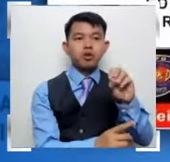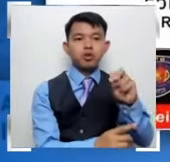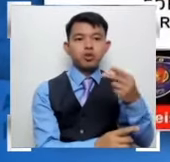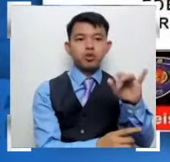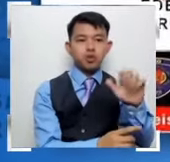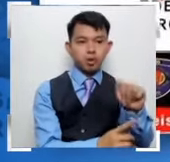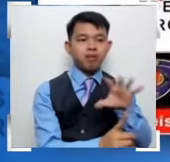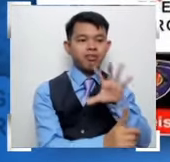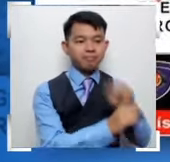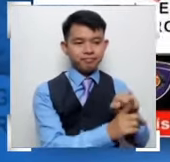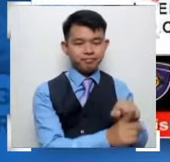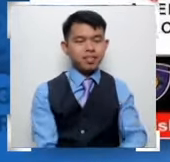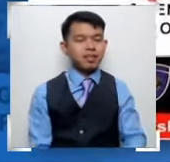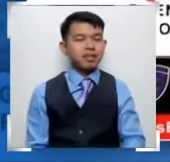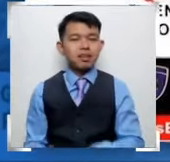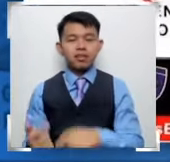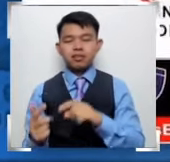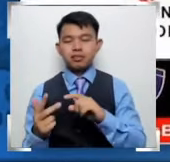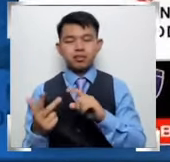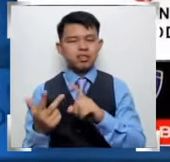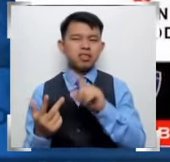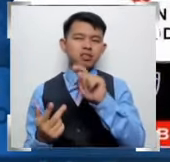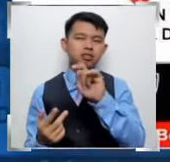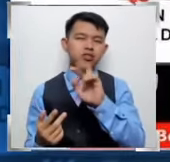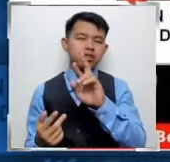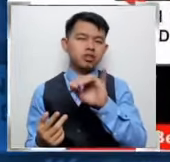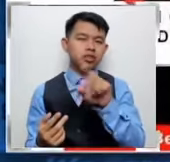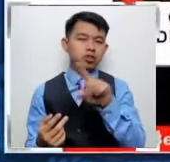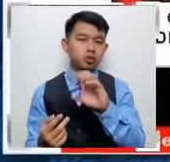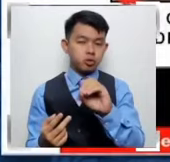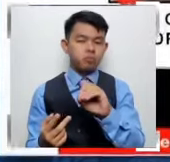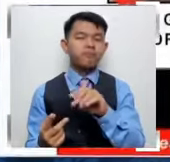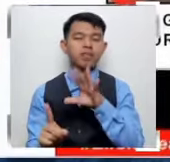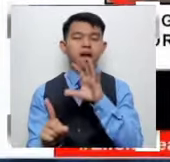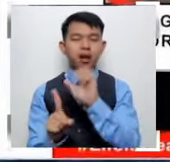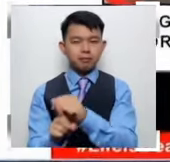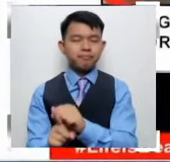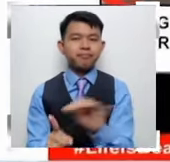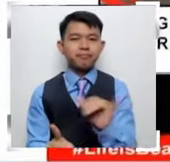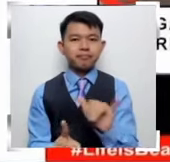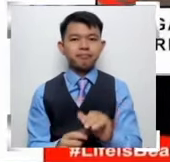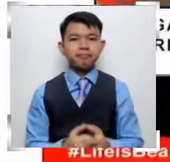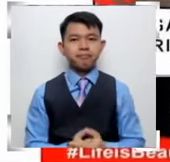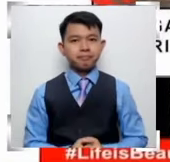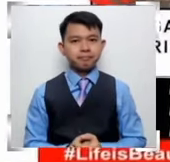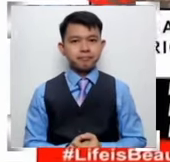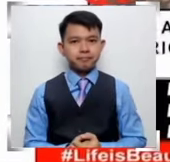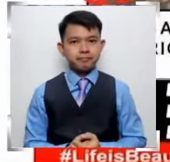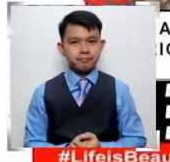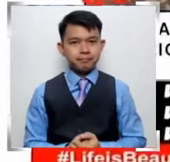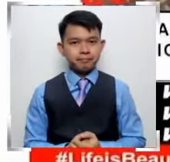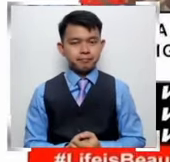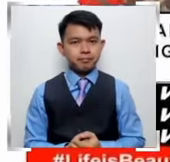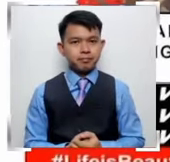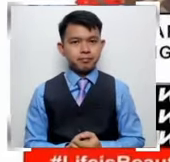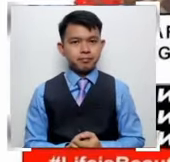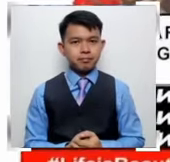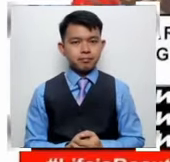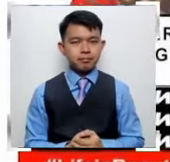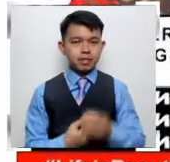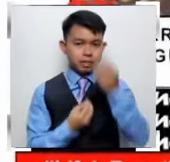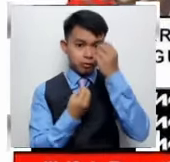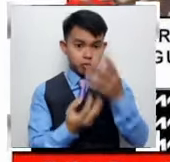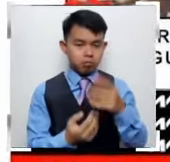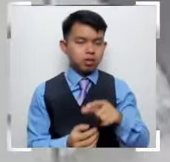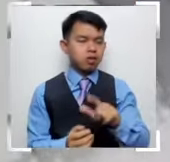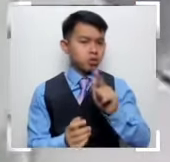Galit. Si Pasay City Mayor Emmy Calixto Rubiano nagbigay ng 24 oras na palugit para maibalik sa